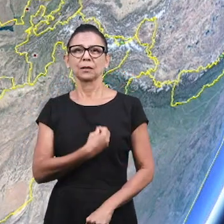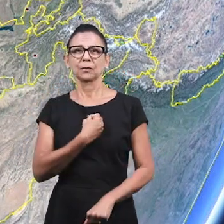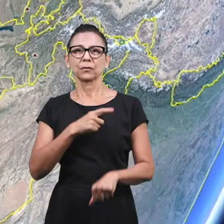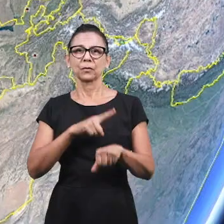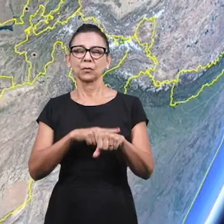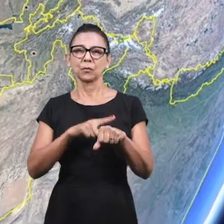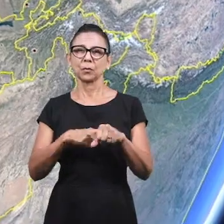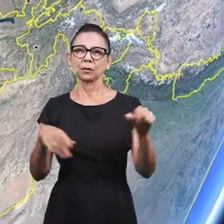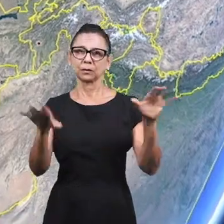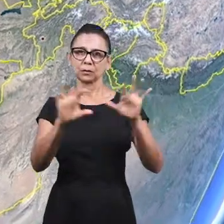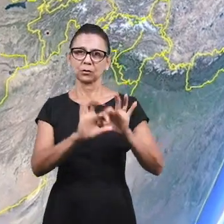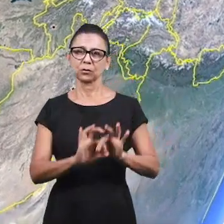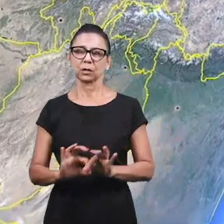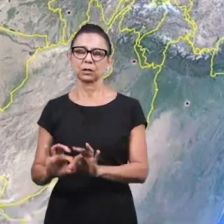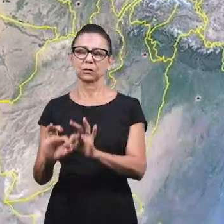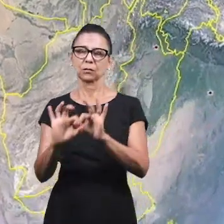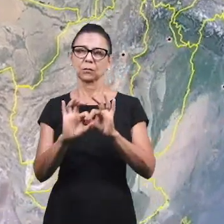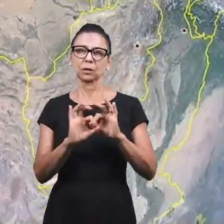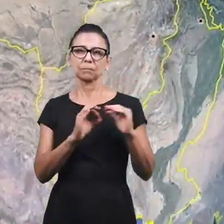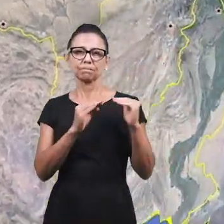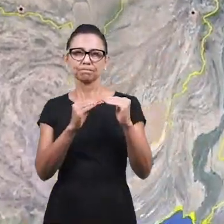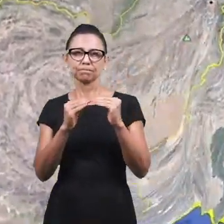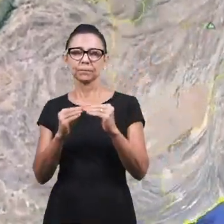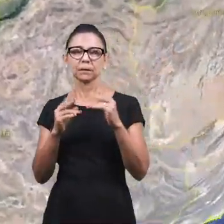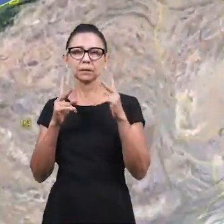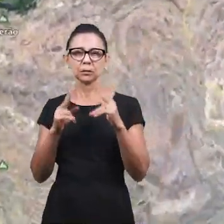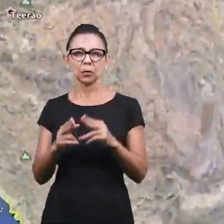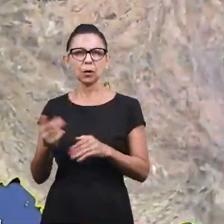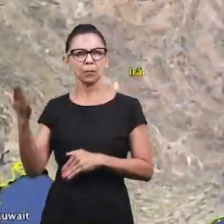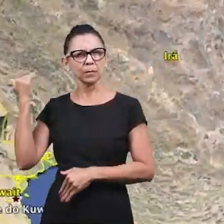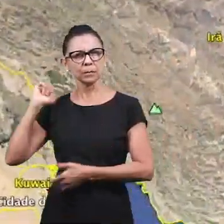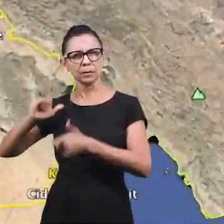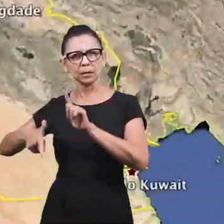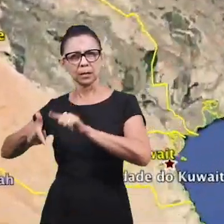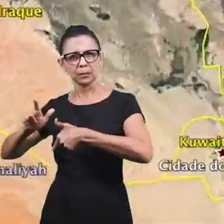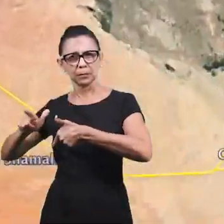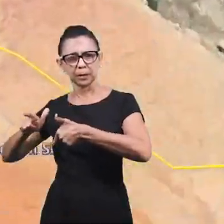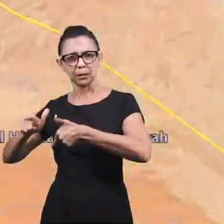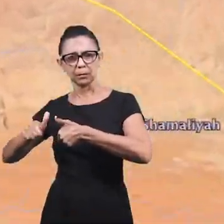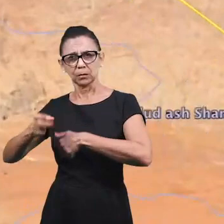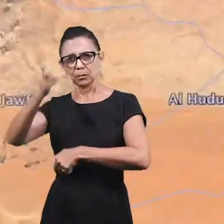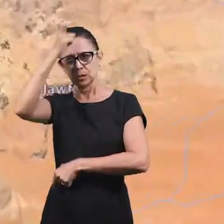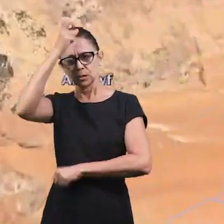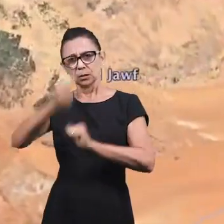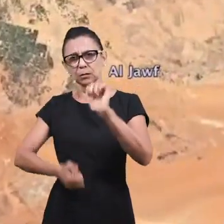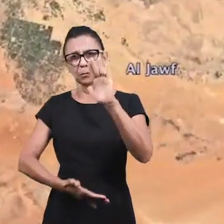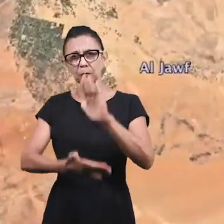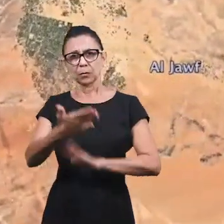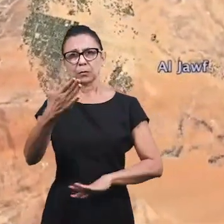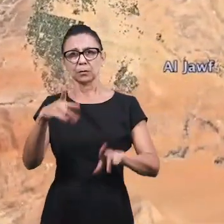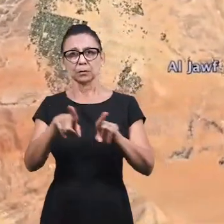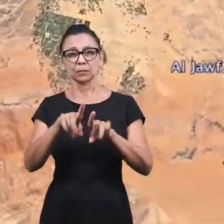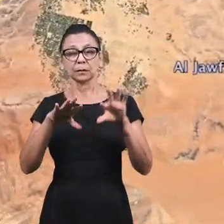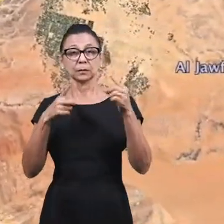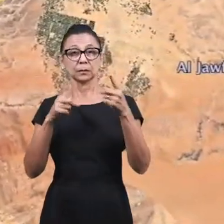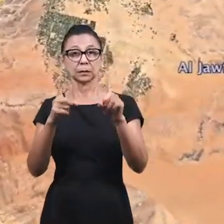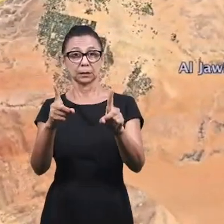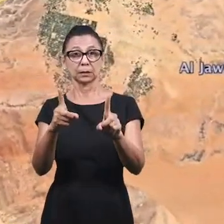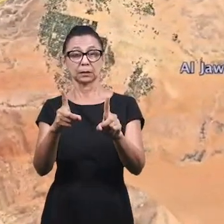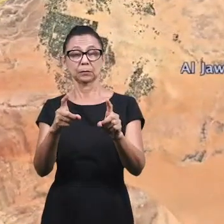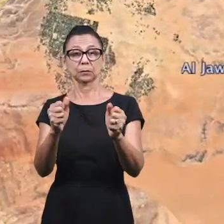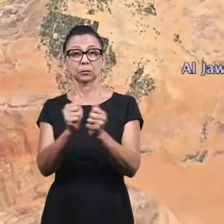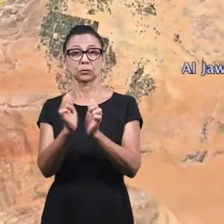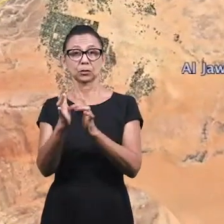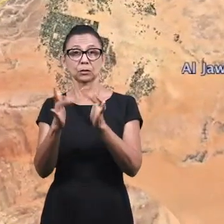un moment d'unité et de communion, comme l'ont vécu les Hébreux à leur sortie d'Égypte, et les disciples avec le Seigneur